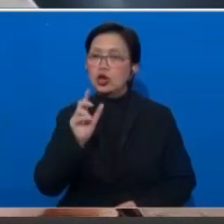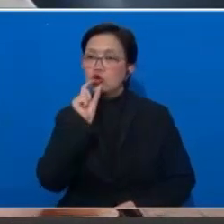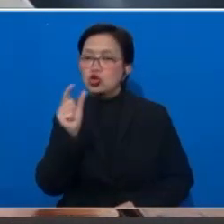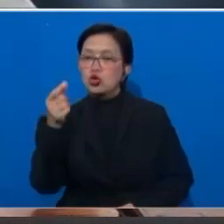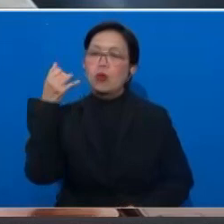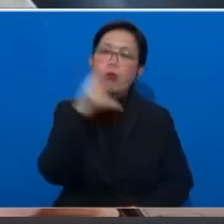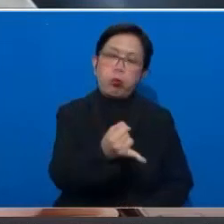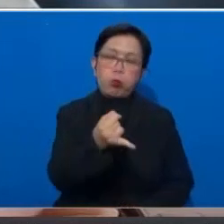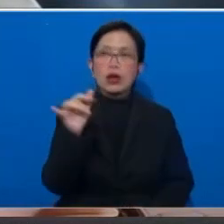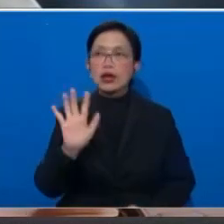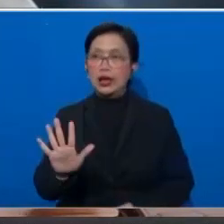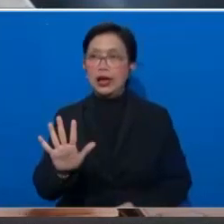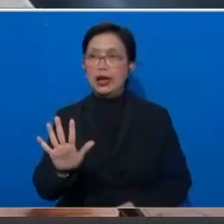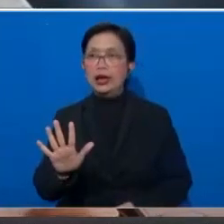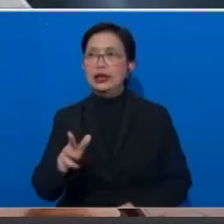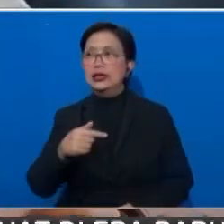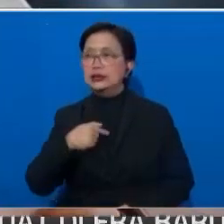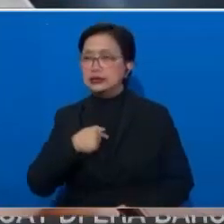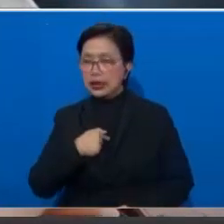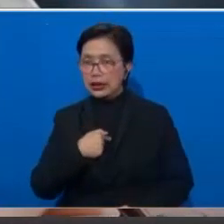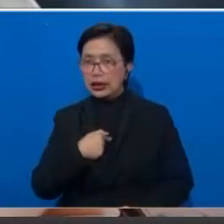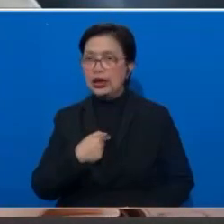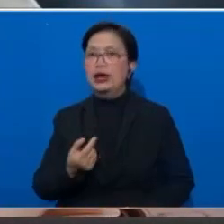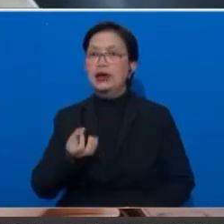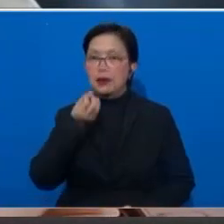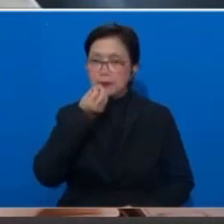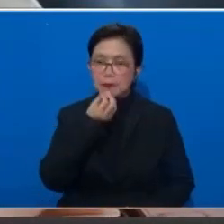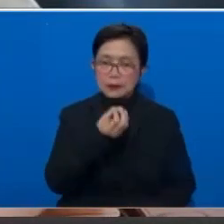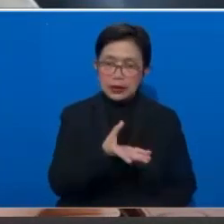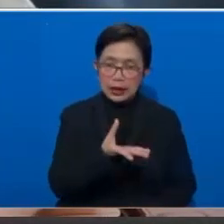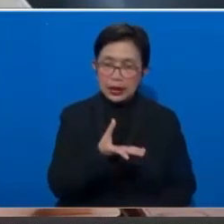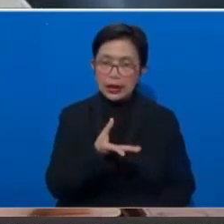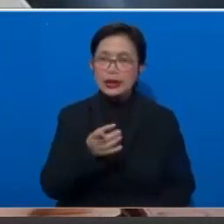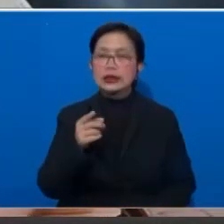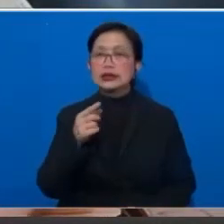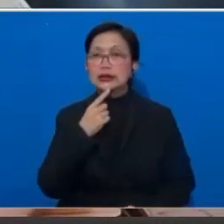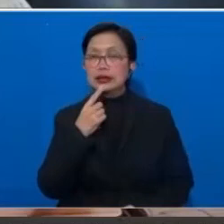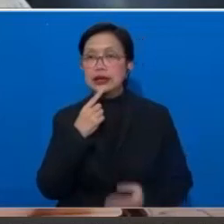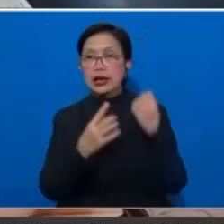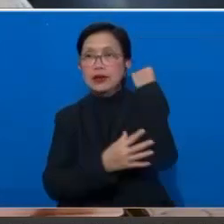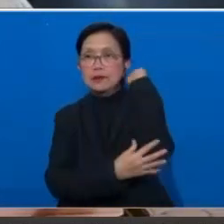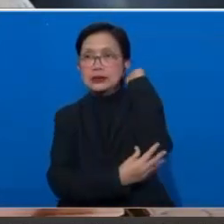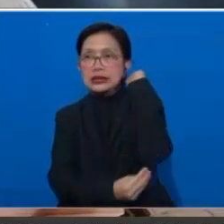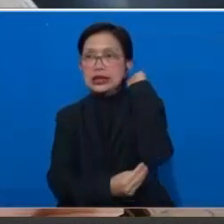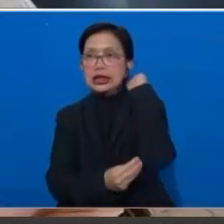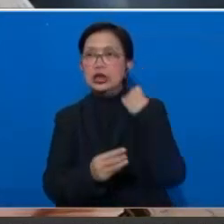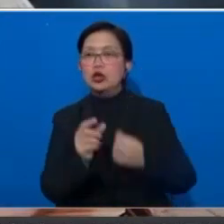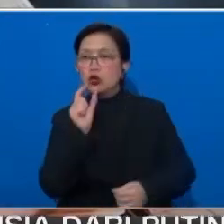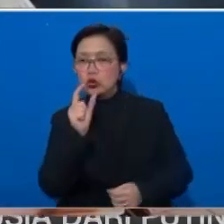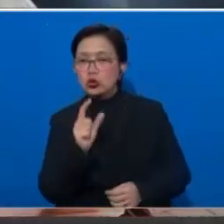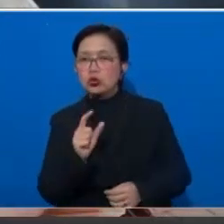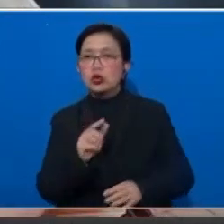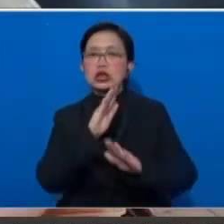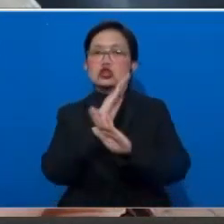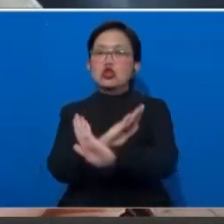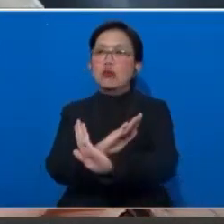secara frontal, tetapi kami ucapkan dalam pembinaan, yang mana hal itu kami lakukan dalam hal pembinaan larangan